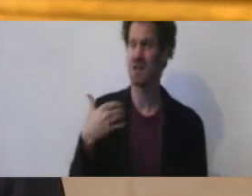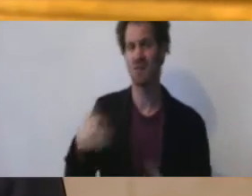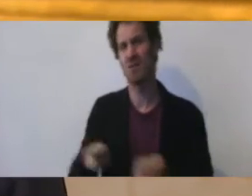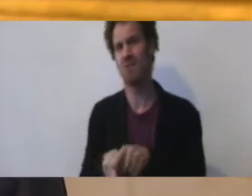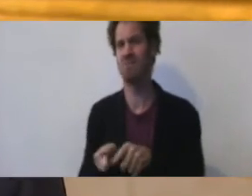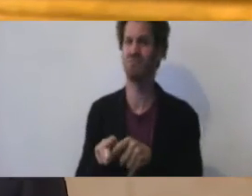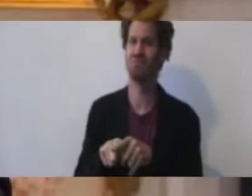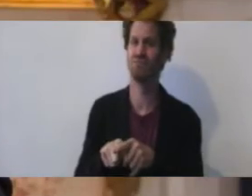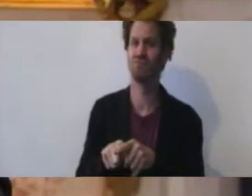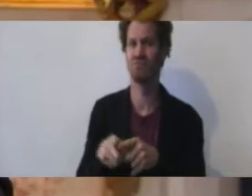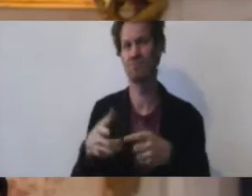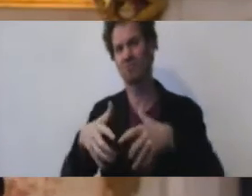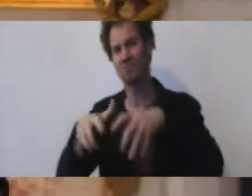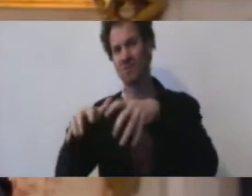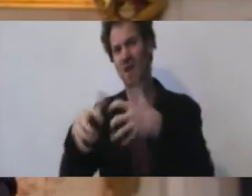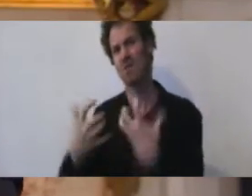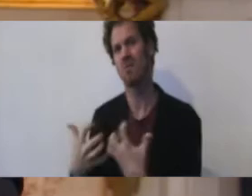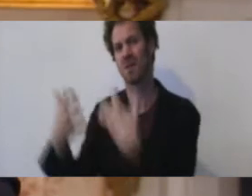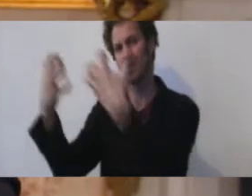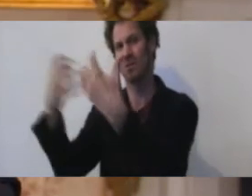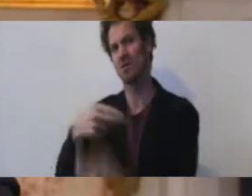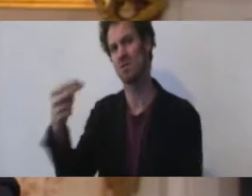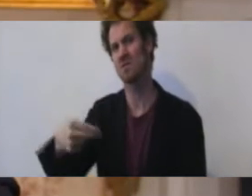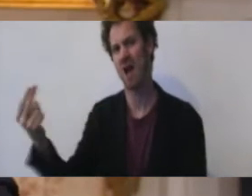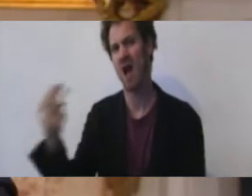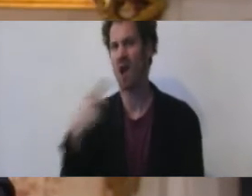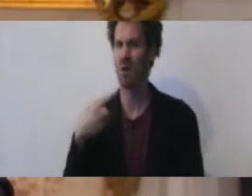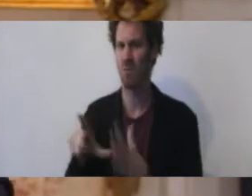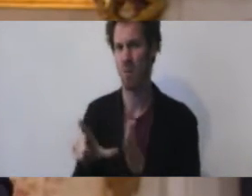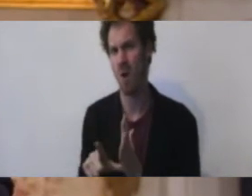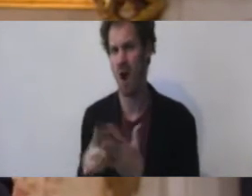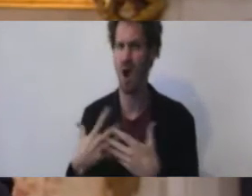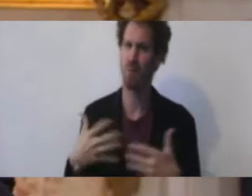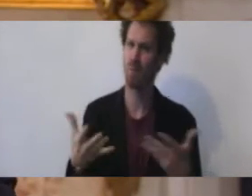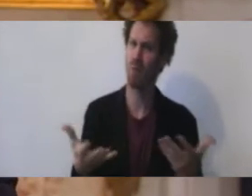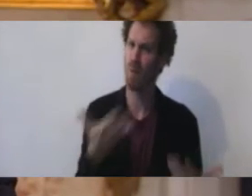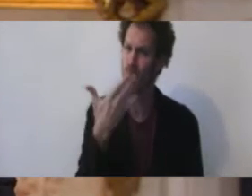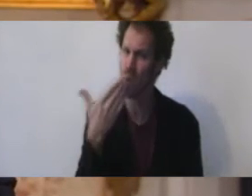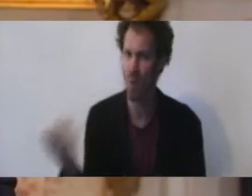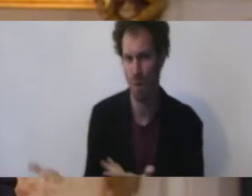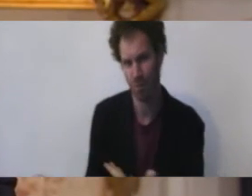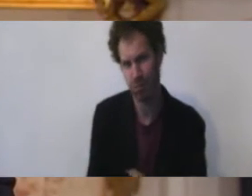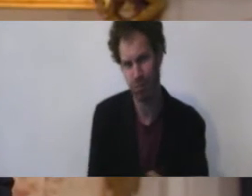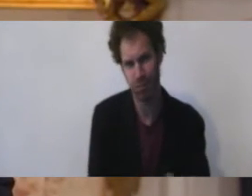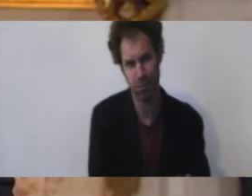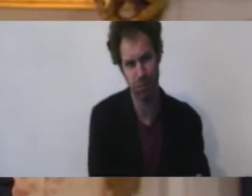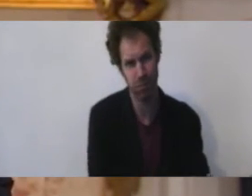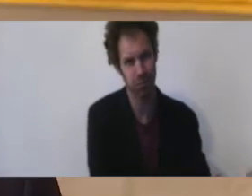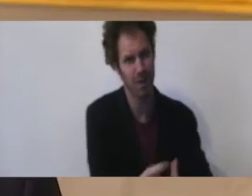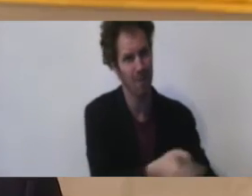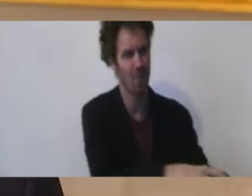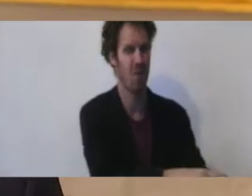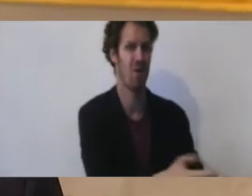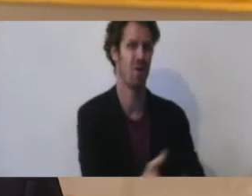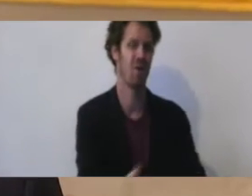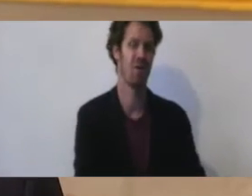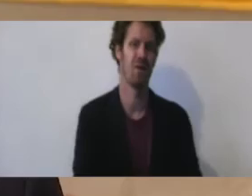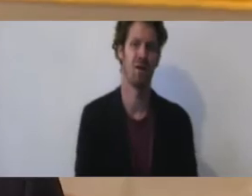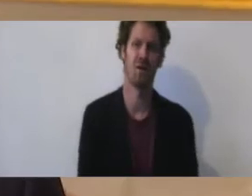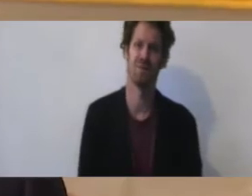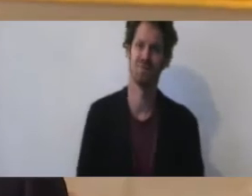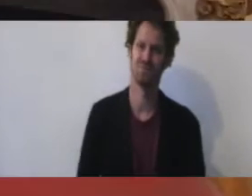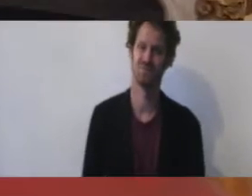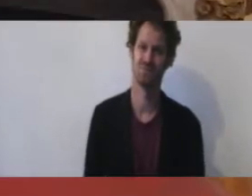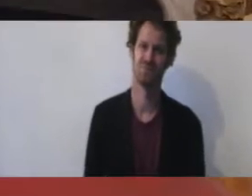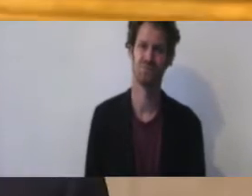adopter une loi consensuelle qui contribue à l'apaisement des souffrances et prenne en compte la volonté des